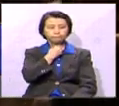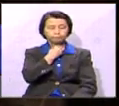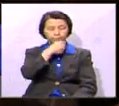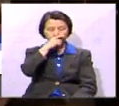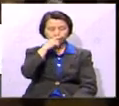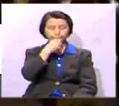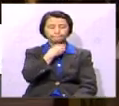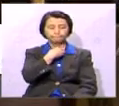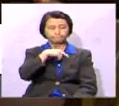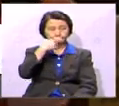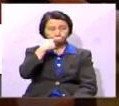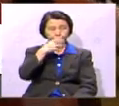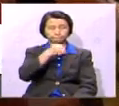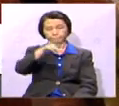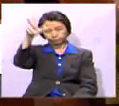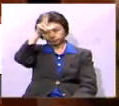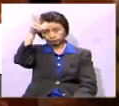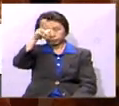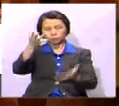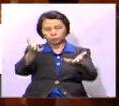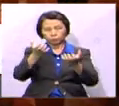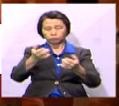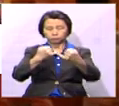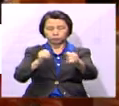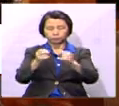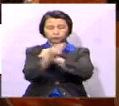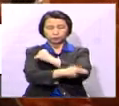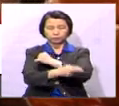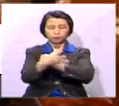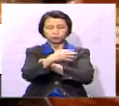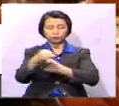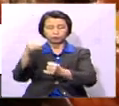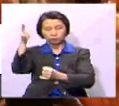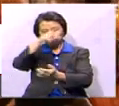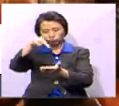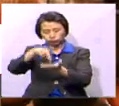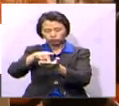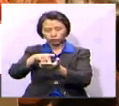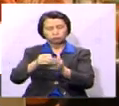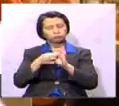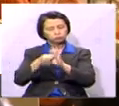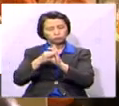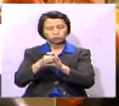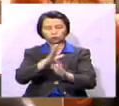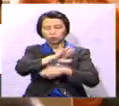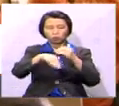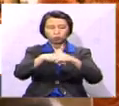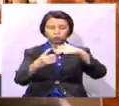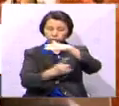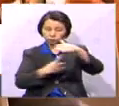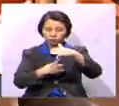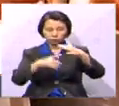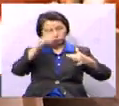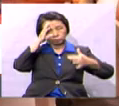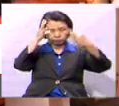Abdul Kadir berkata, selain itu kerajaan juga mahu Jabatan Negeri dan Persekutuan bekerjasama memastikan segala dasar dan